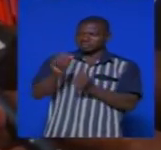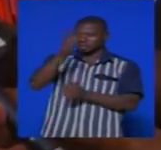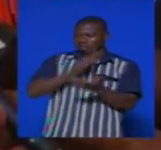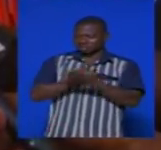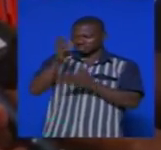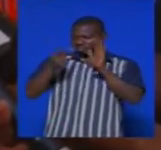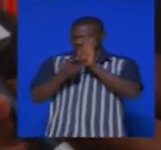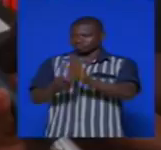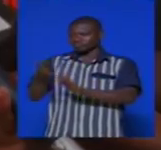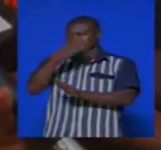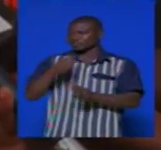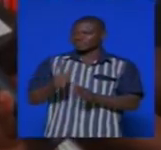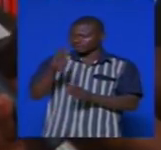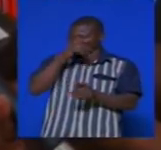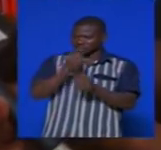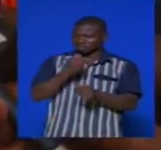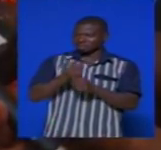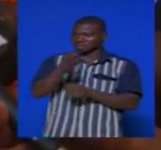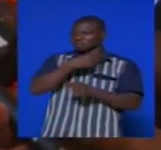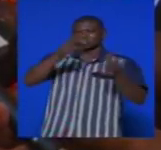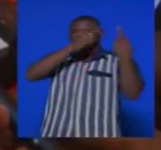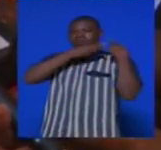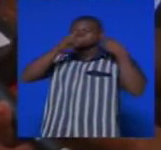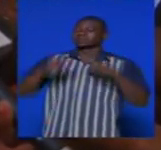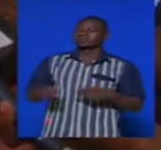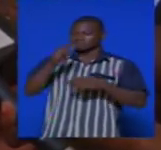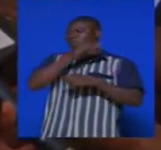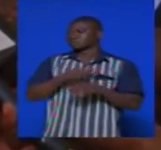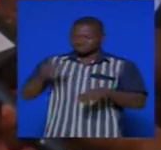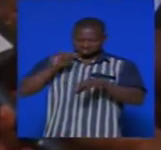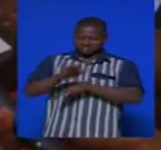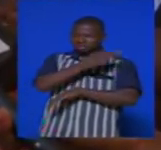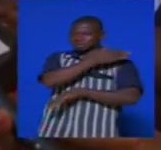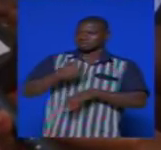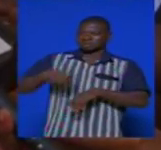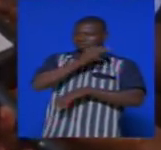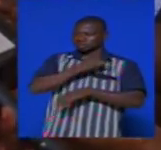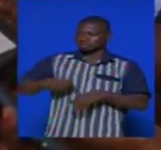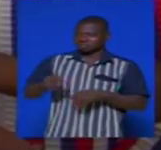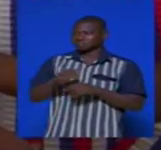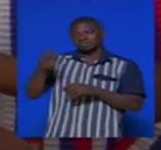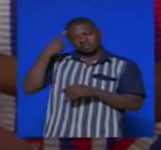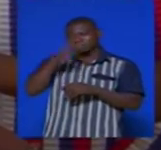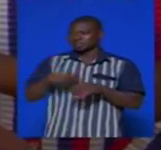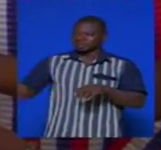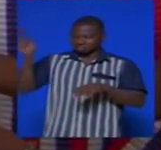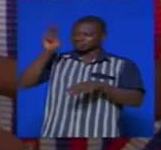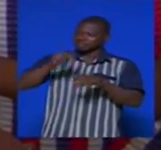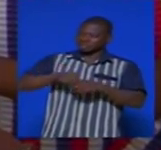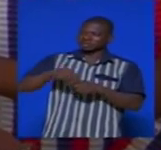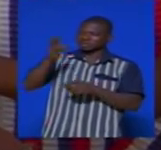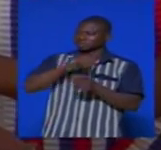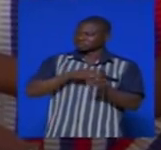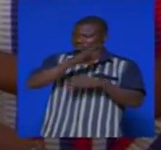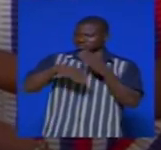et la responsabilité de l'élu local dans la promotion du civisme et de la participation citoyenne à la base. Et à cet effet, je